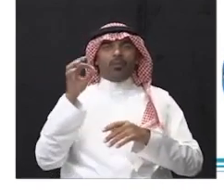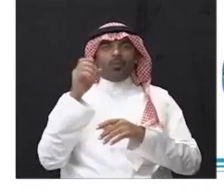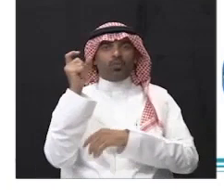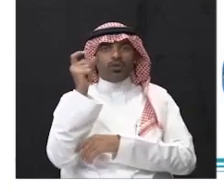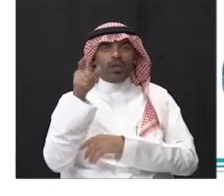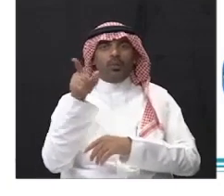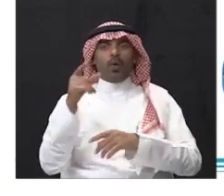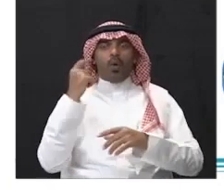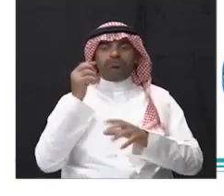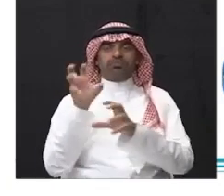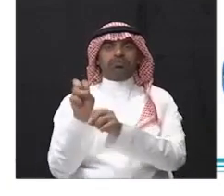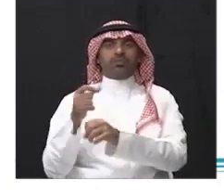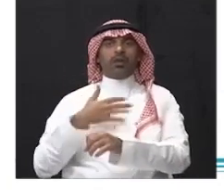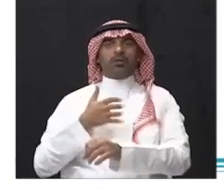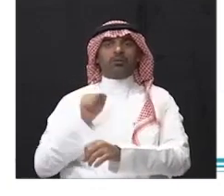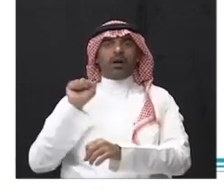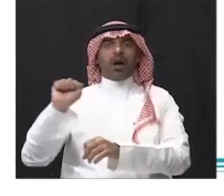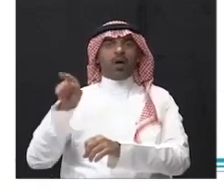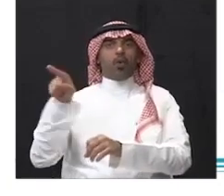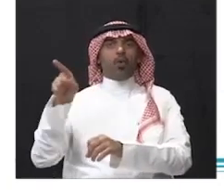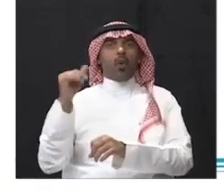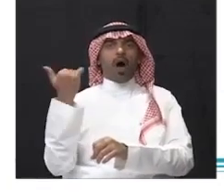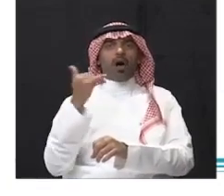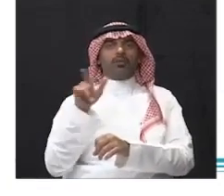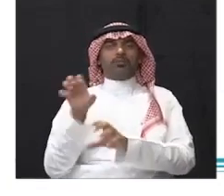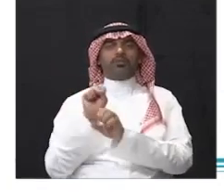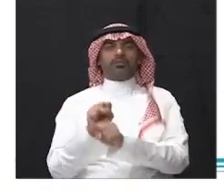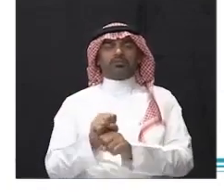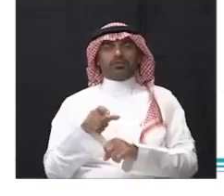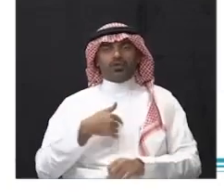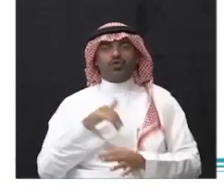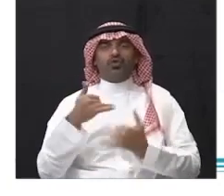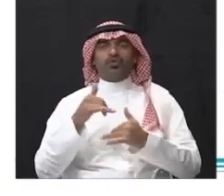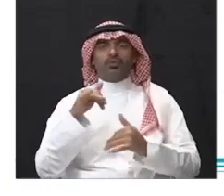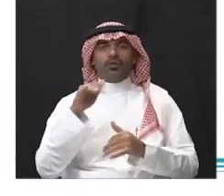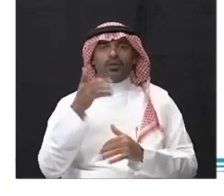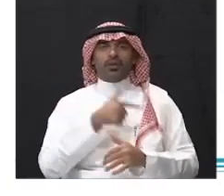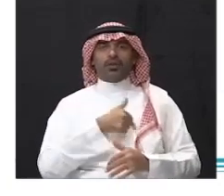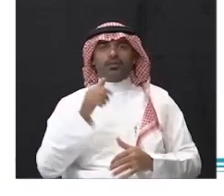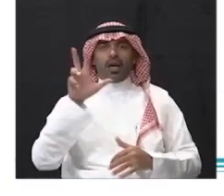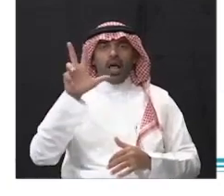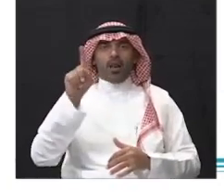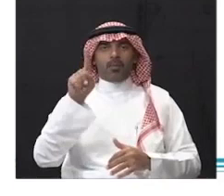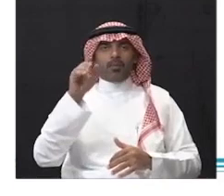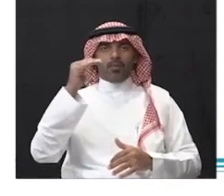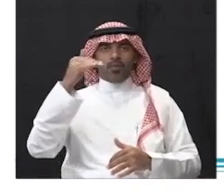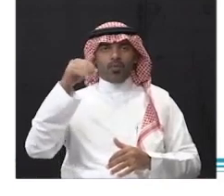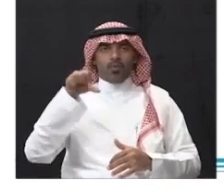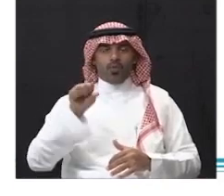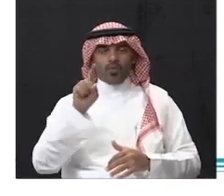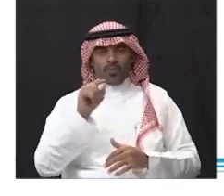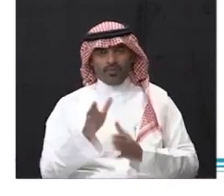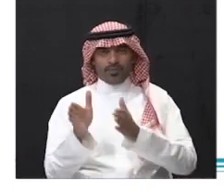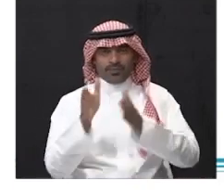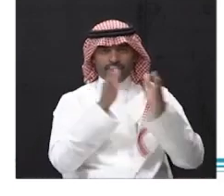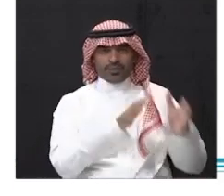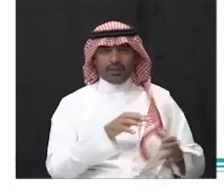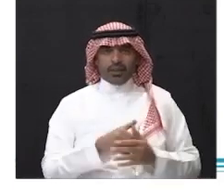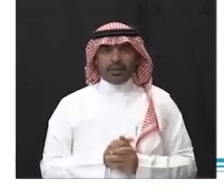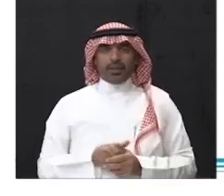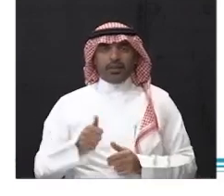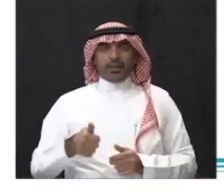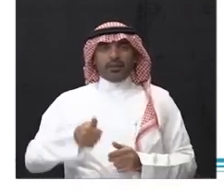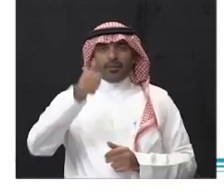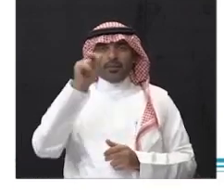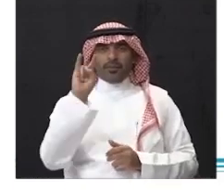الإسلام. بارك الله فيكم. ننتقل إلى الدرس 13، الاستعمار. الأهداف: أن